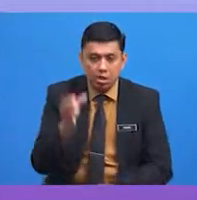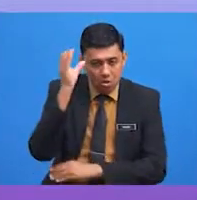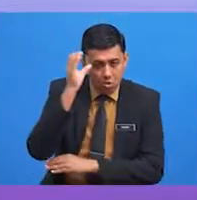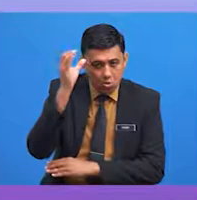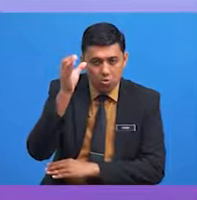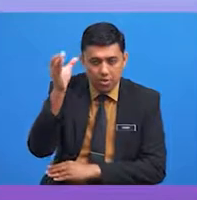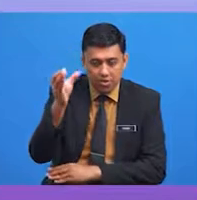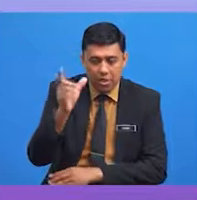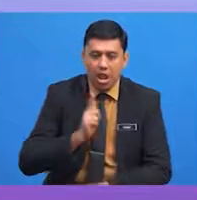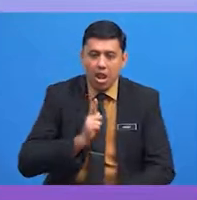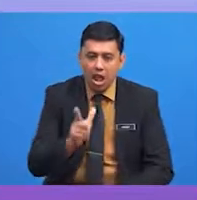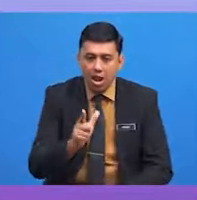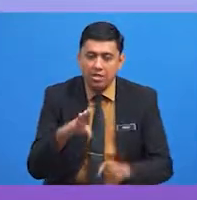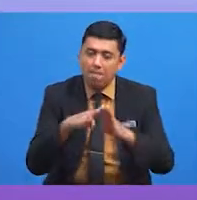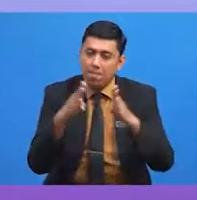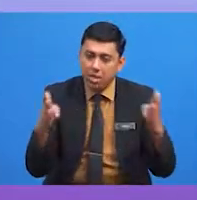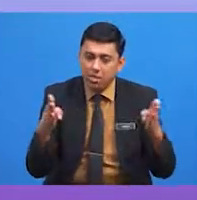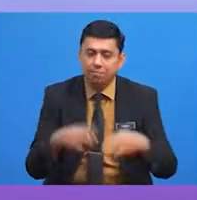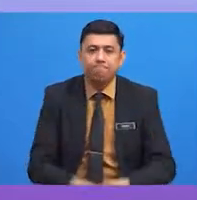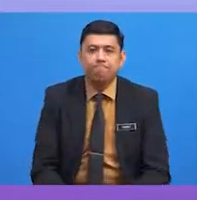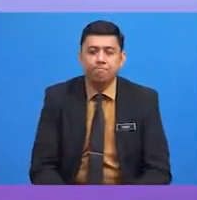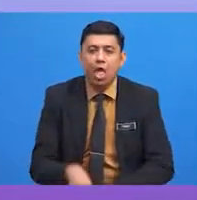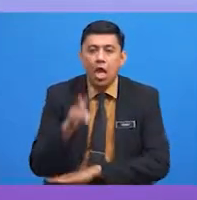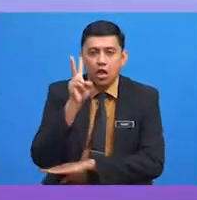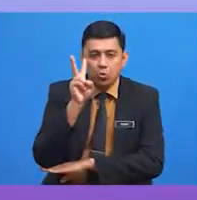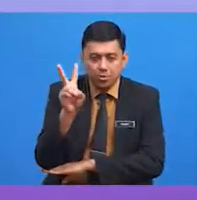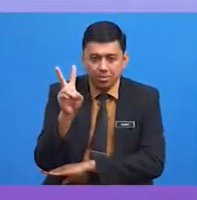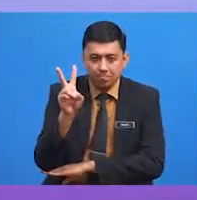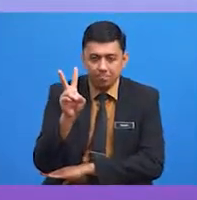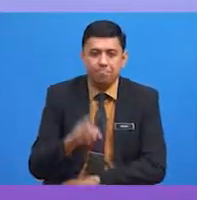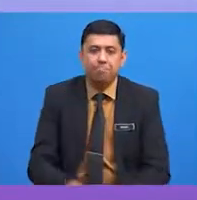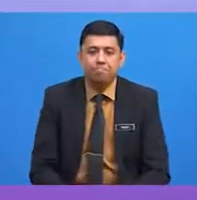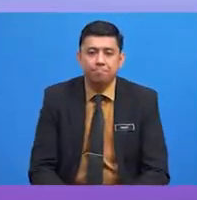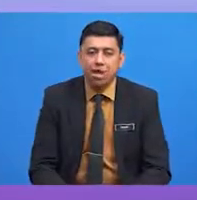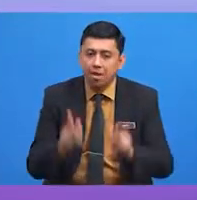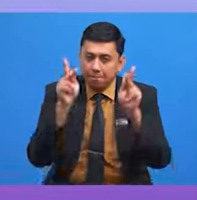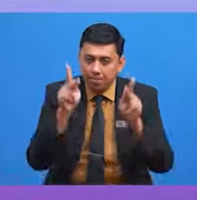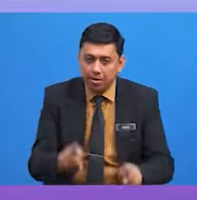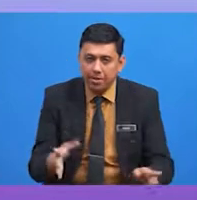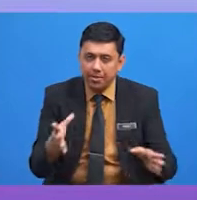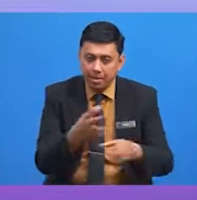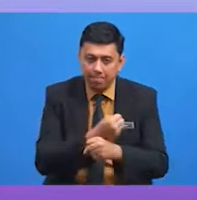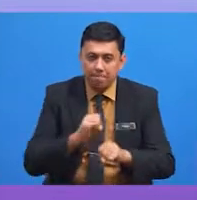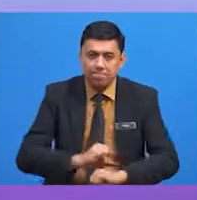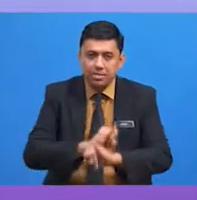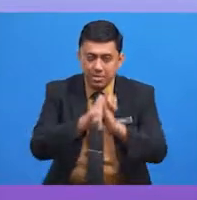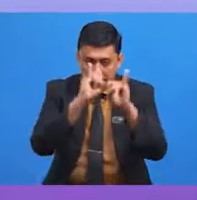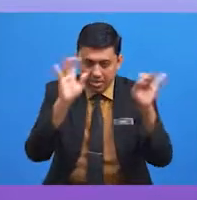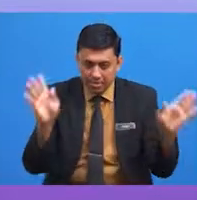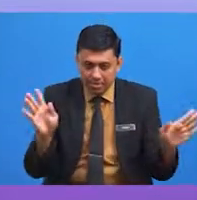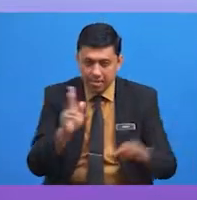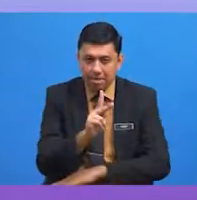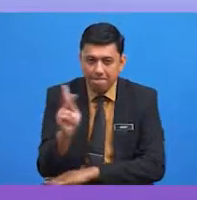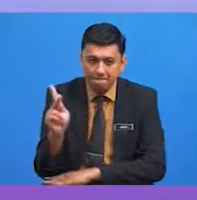laras bahasa. Objektif yang kedua, pelajar dapat menjelaskan